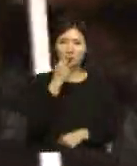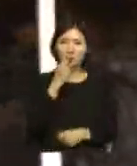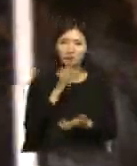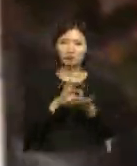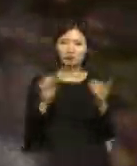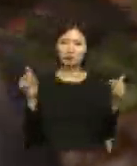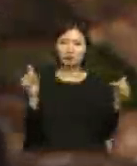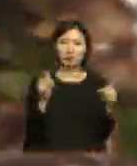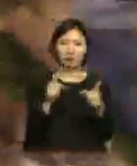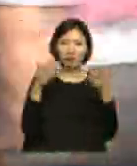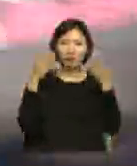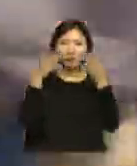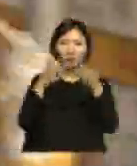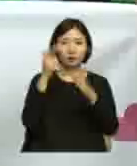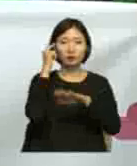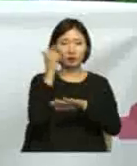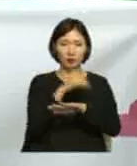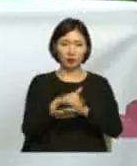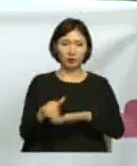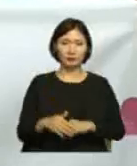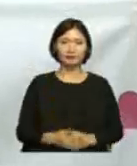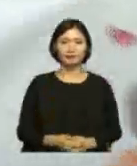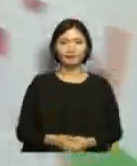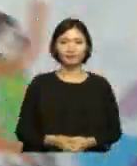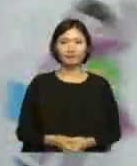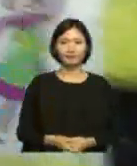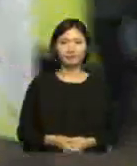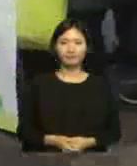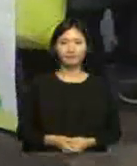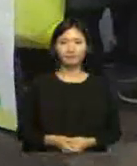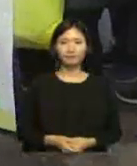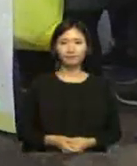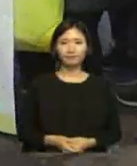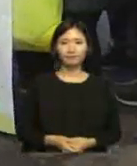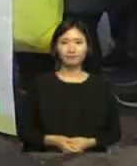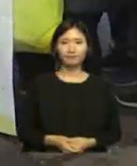줄이는 데 집중해 나갈 계획입니다. 딜라이브 서울경기 케이블TV 박영찬입니다.